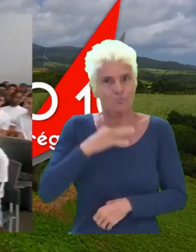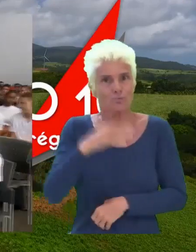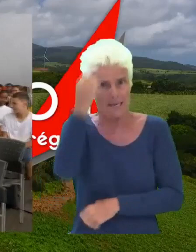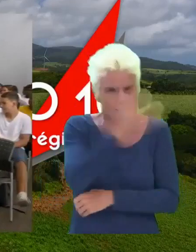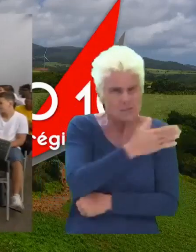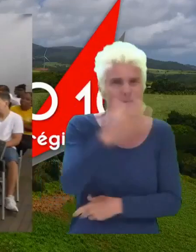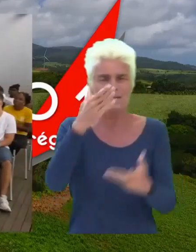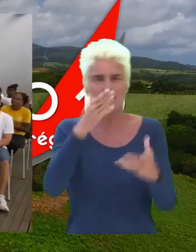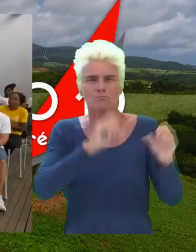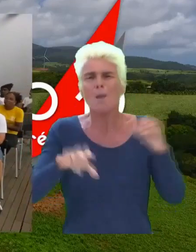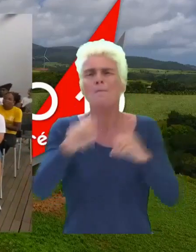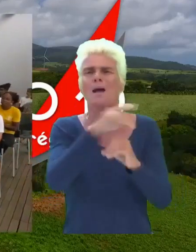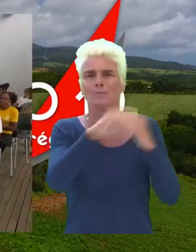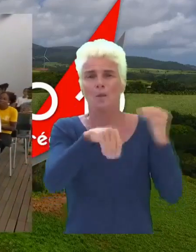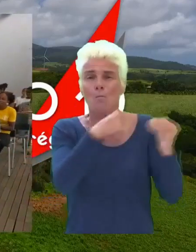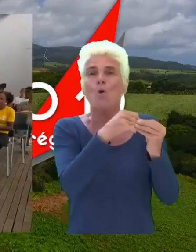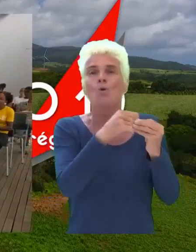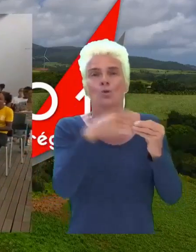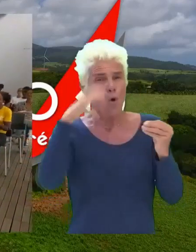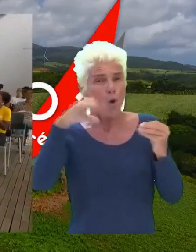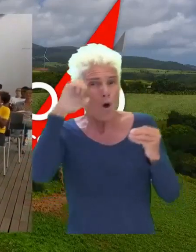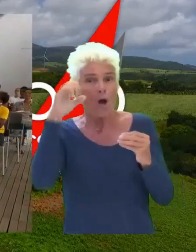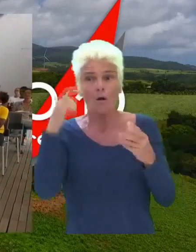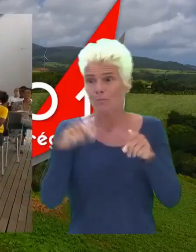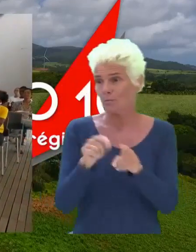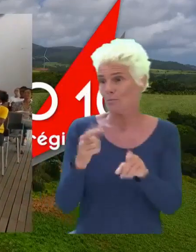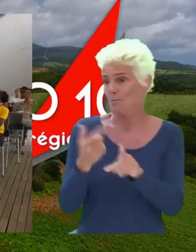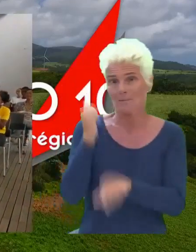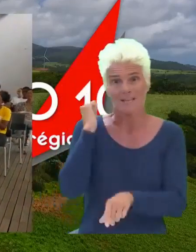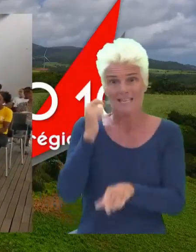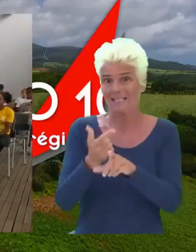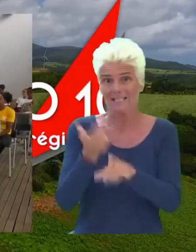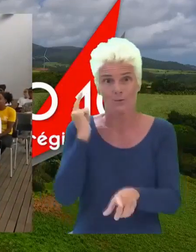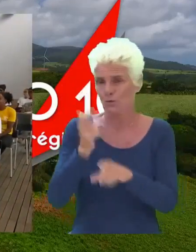fierté qui est les olympique 2022 il y a 2 ans